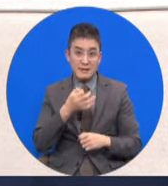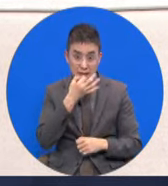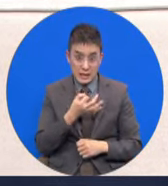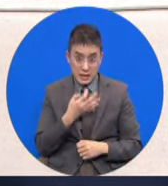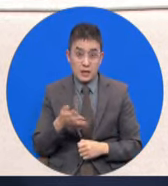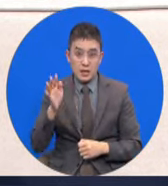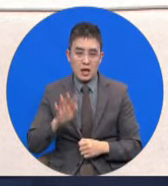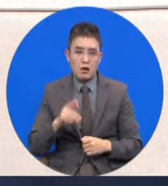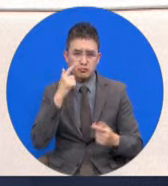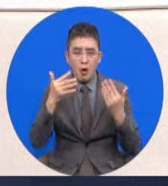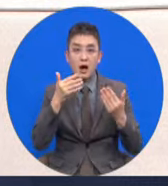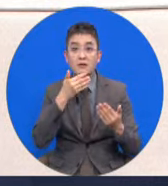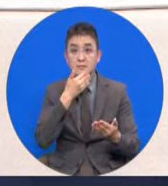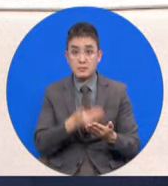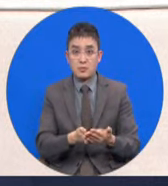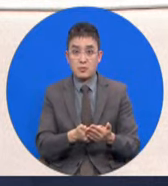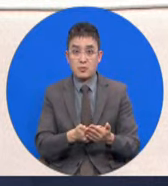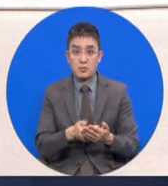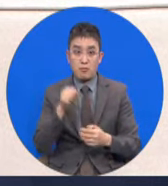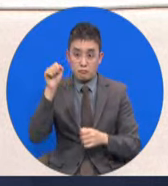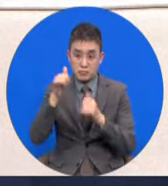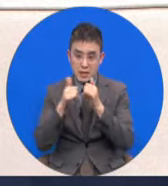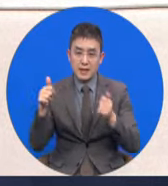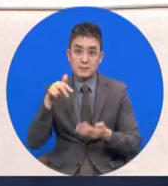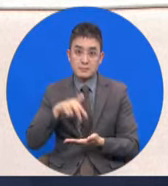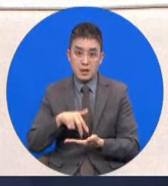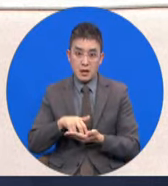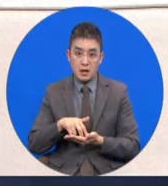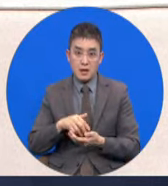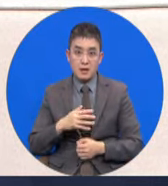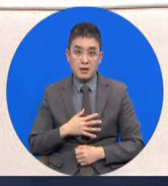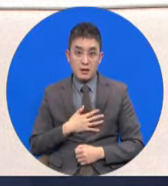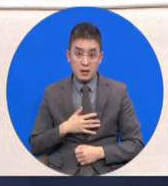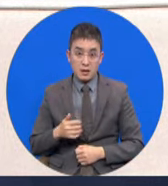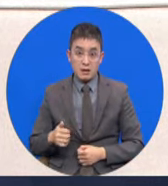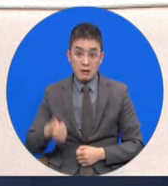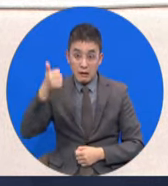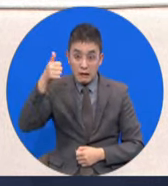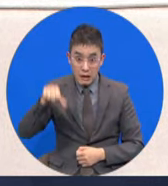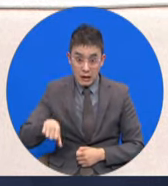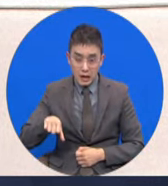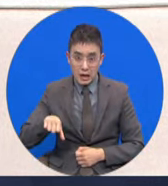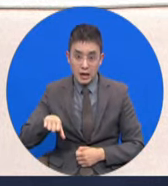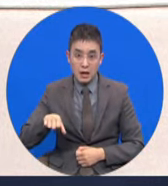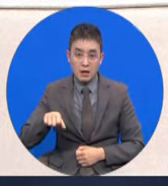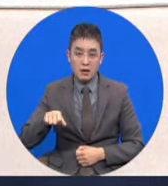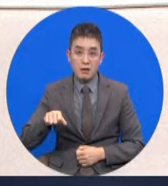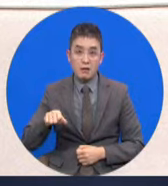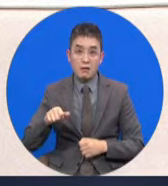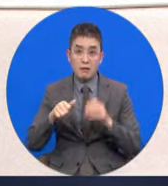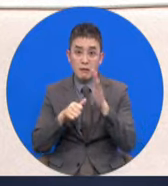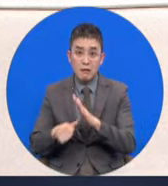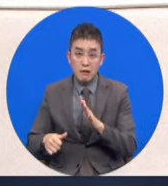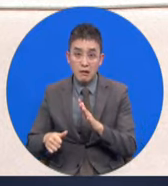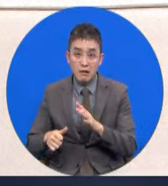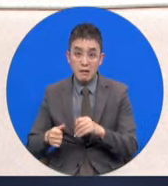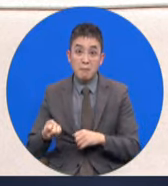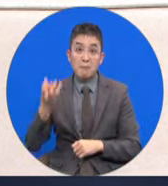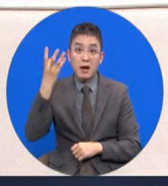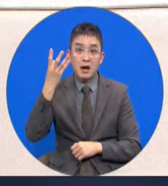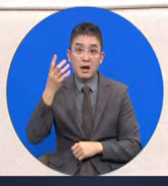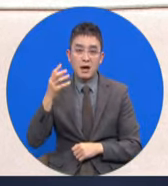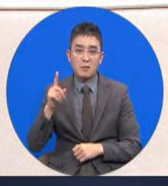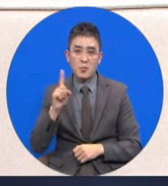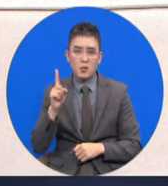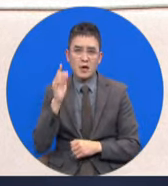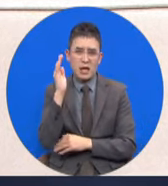거고, 그다음에 그 후보자들 입장에서는 내가 당락이 되는 거에 따라서 국회의원 당선되면 뭐가 되고 떨어지면 뭐가 되고 뭐 이런 이야기까지